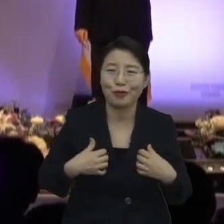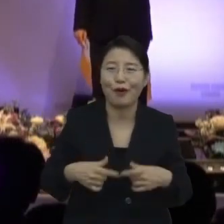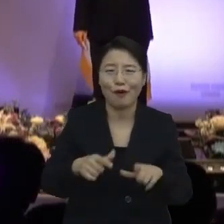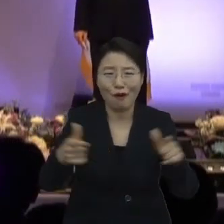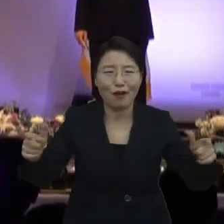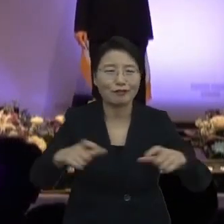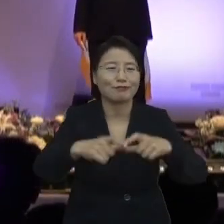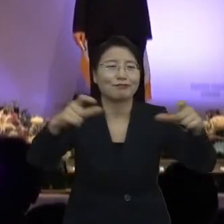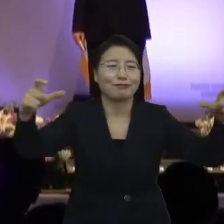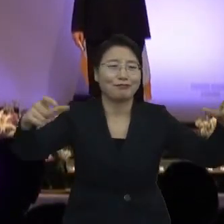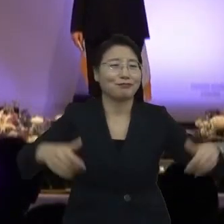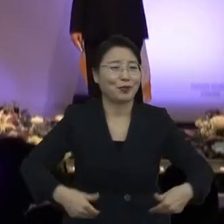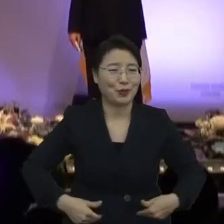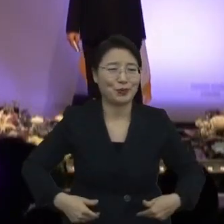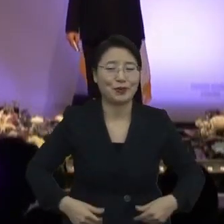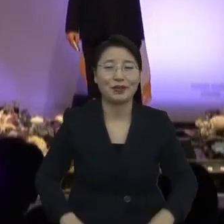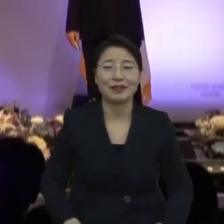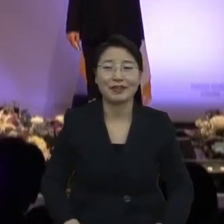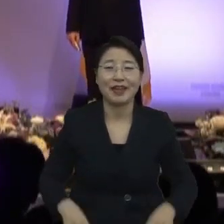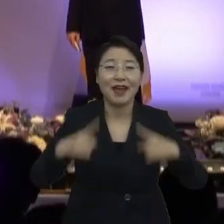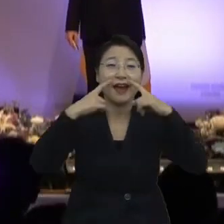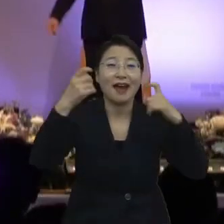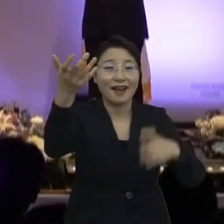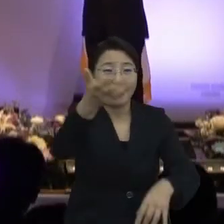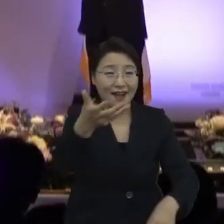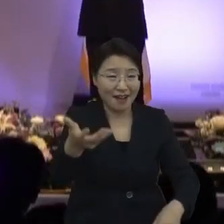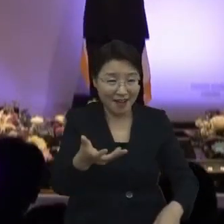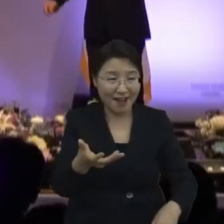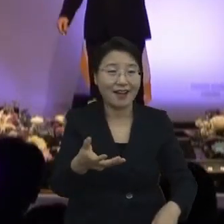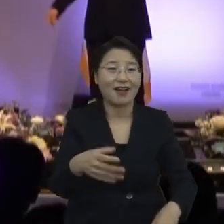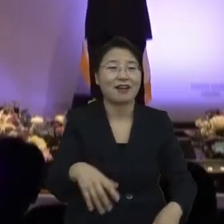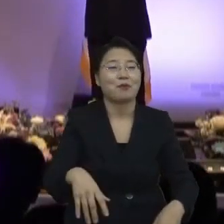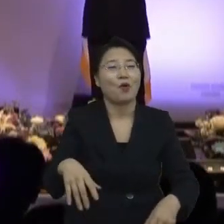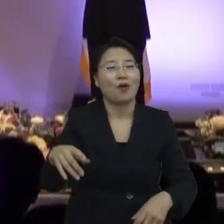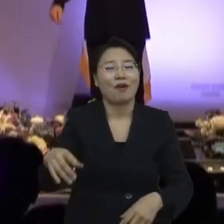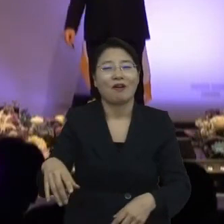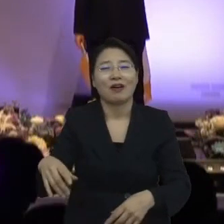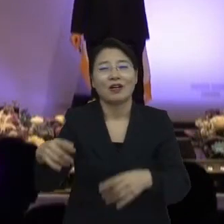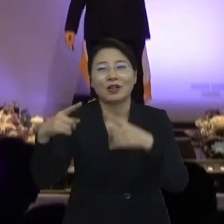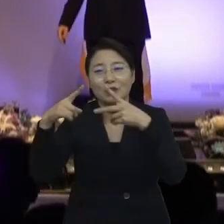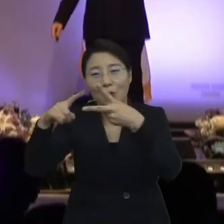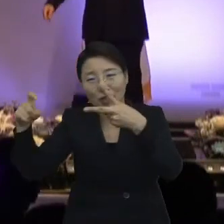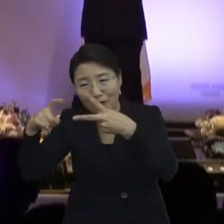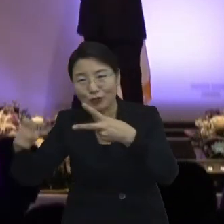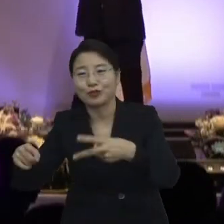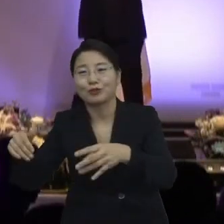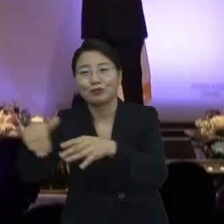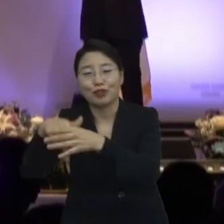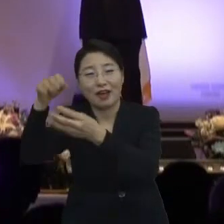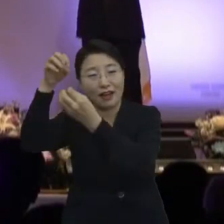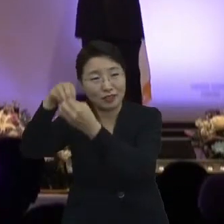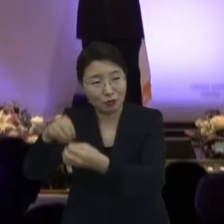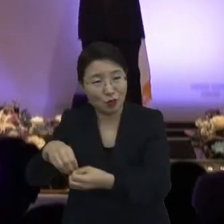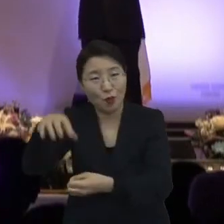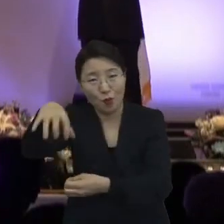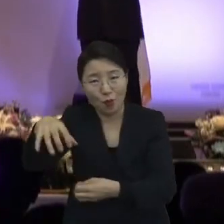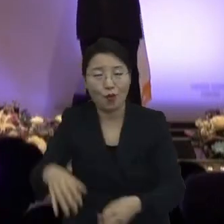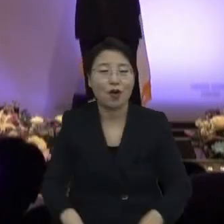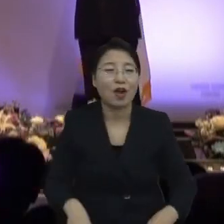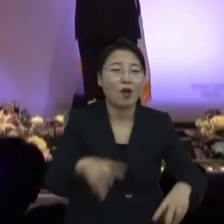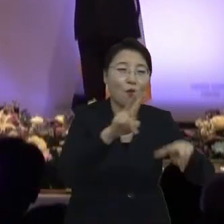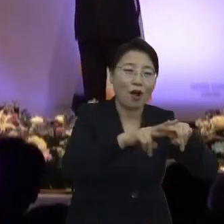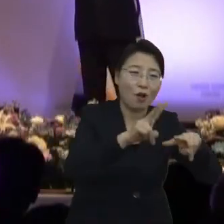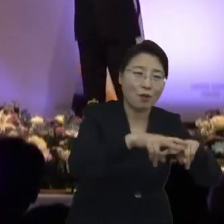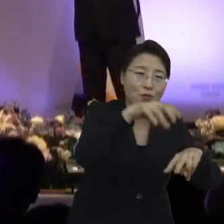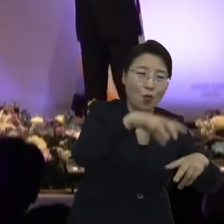됩니다. 이제 그래서 한강변에도 만들고 뭐 DDP도 만들고 세비섬도 만들고 광화문광장도 놀거리를 만들고